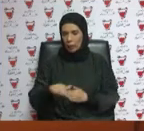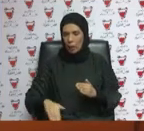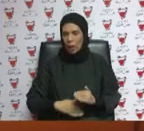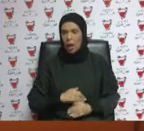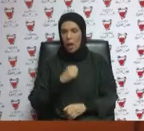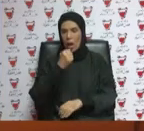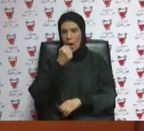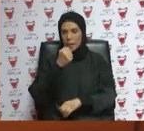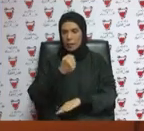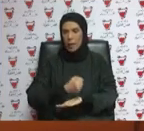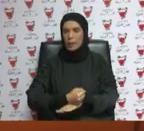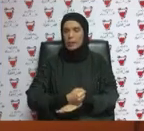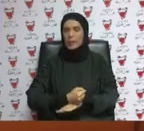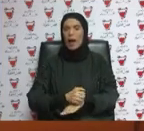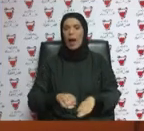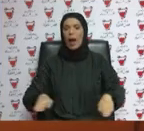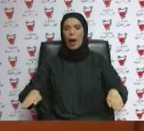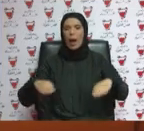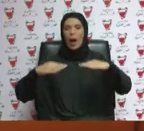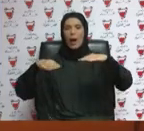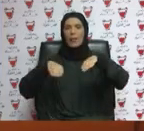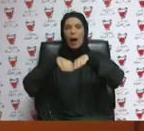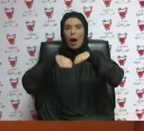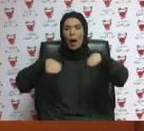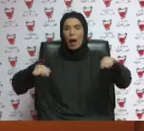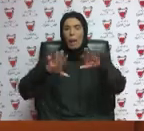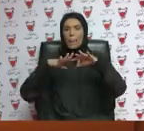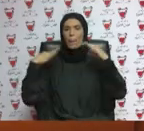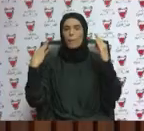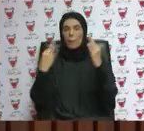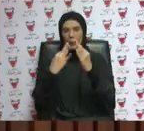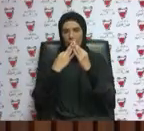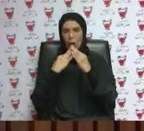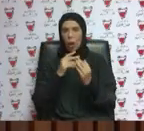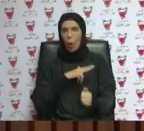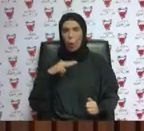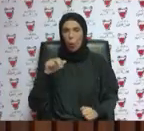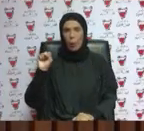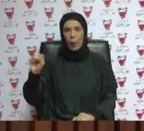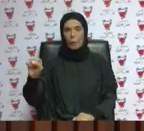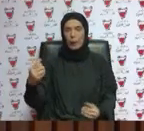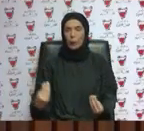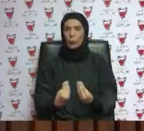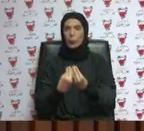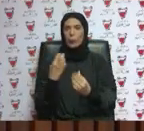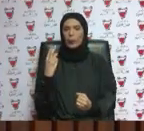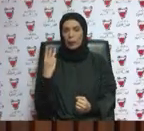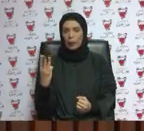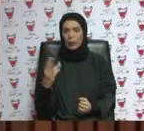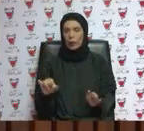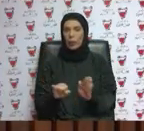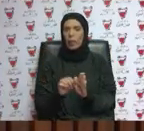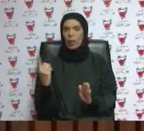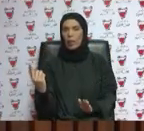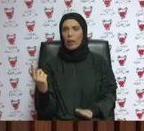الاجتماعية وقوامها التعاون العادل بين النشاط العام والنشاط الخاص. 3. المادة الثانية